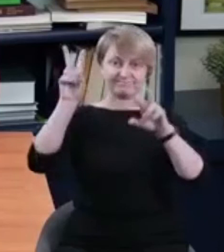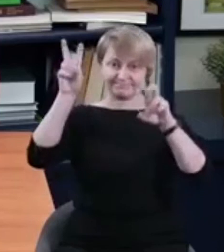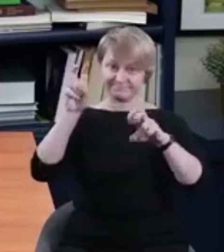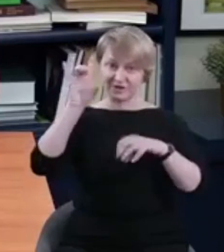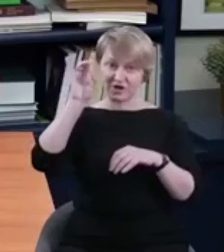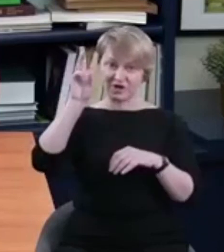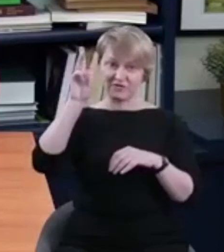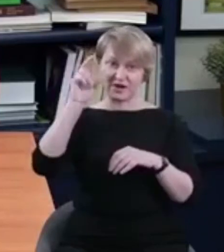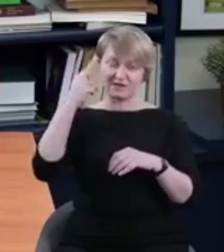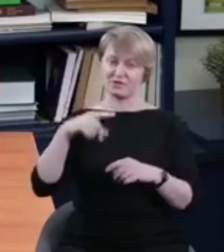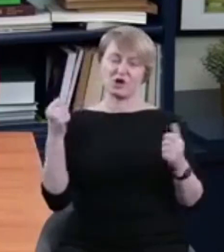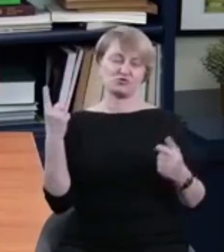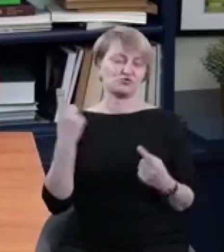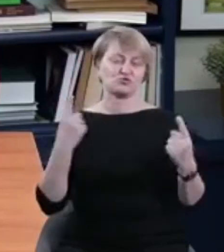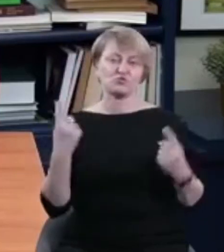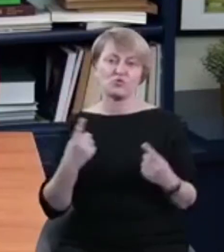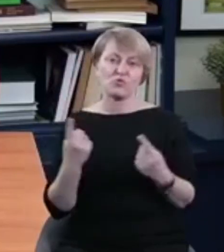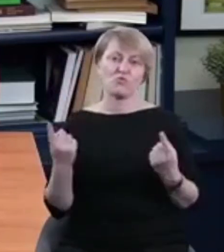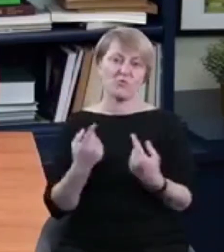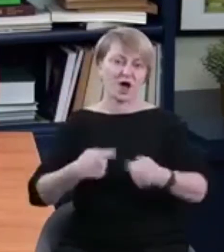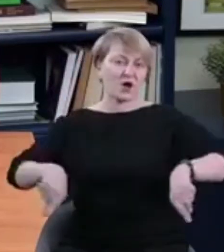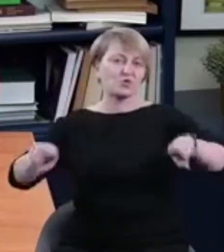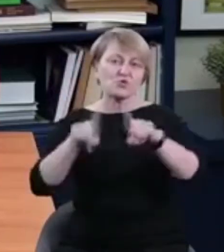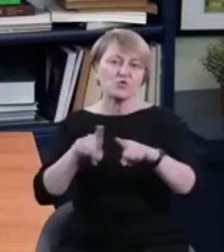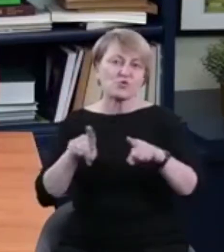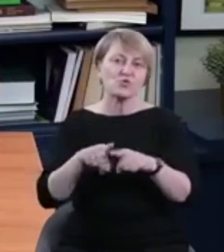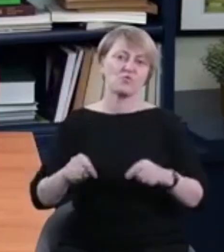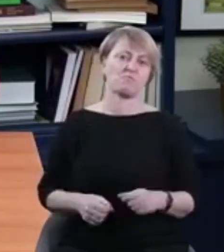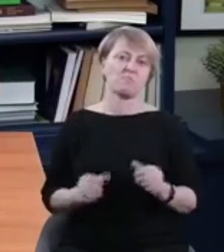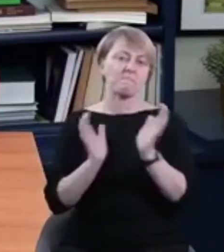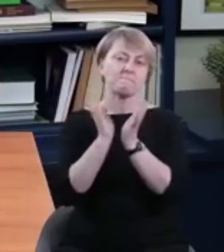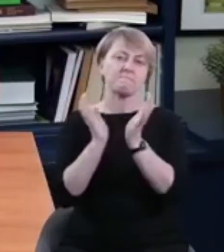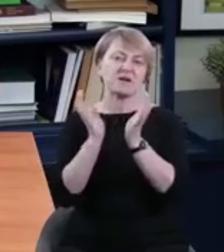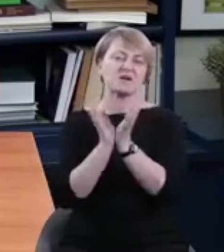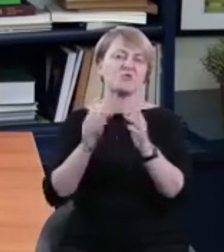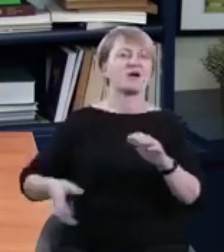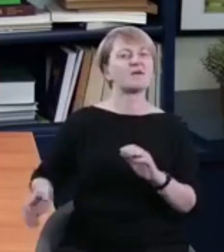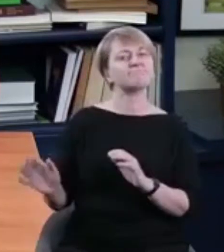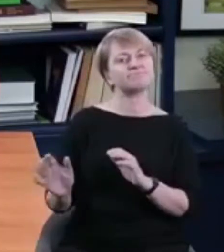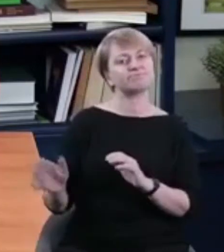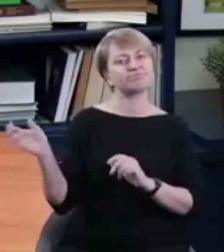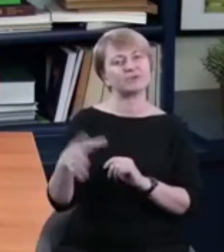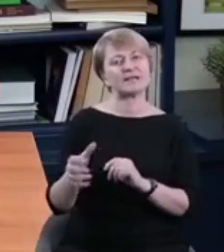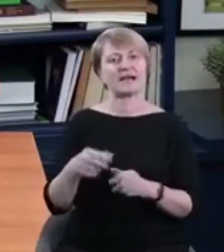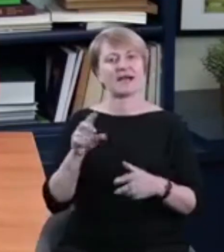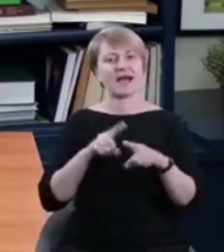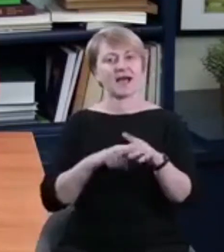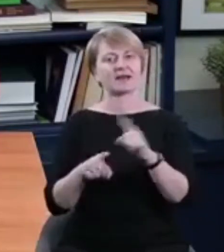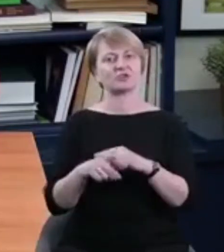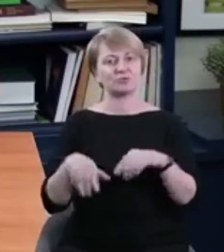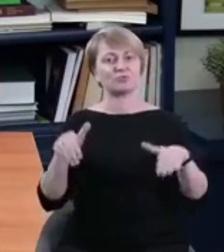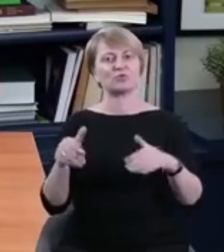świetna drużyna piłkarzy ręcznych która już nie może się doczekać drugiej części sezonu i tego żeby wreszcie móc grać z